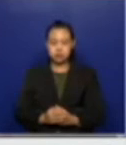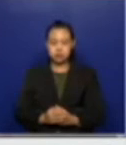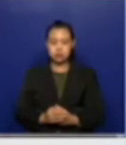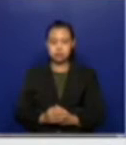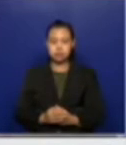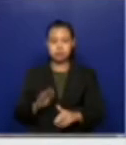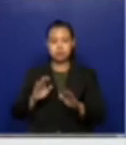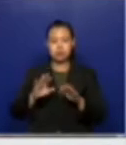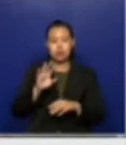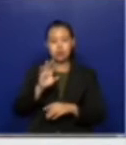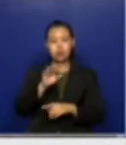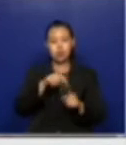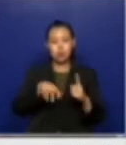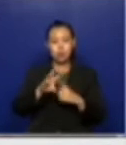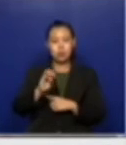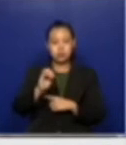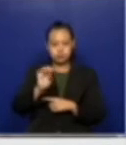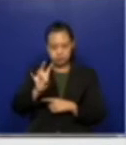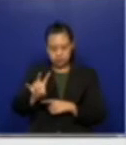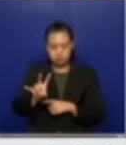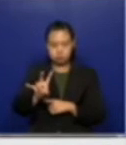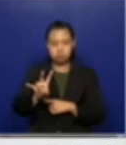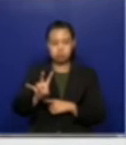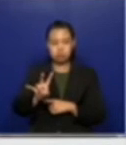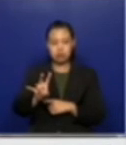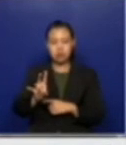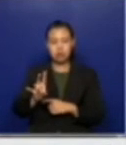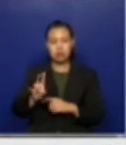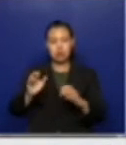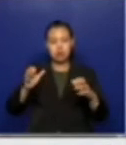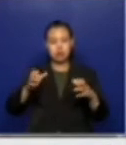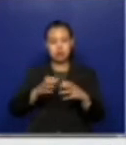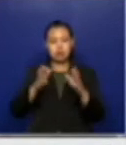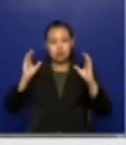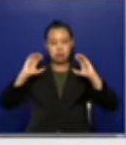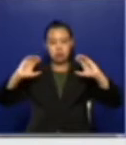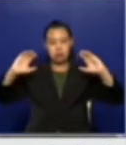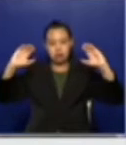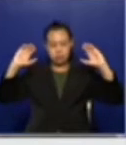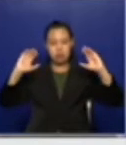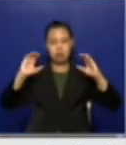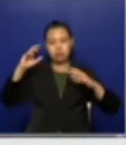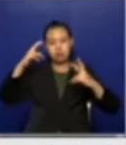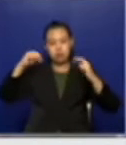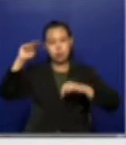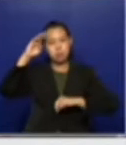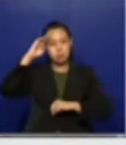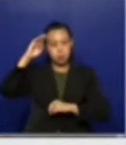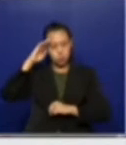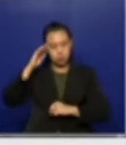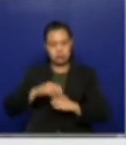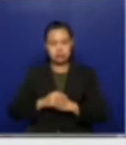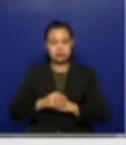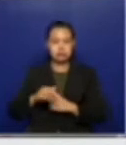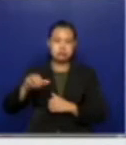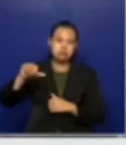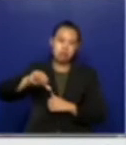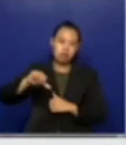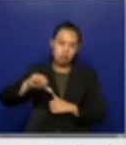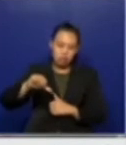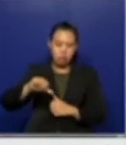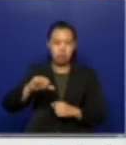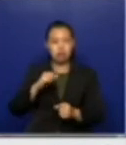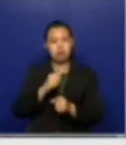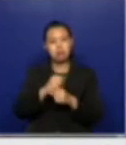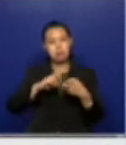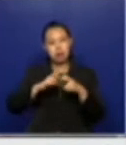67% เห็นว่าการบริหารประเทศของรัฐบาลพลเอกประยุทธ์ย่ำแย่แก้ไขปัญหาไม่สำเร็